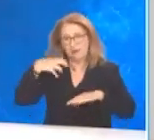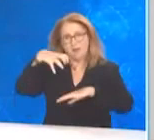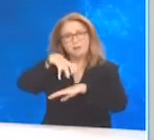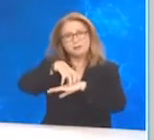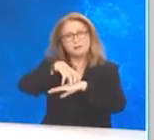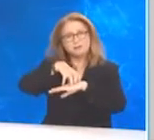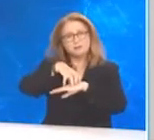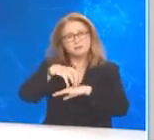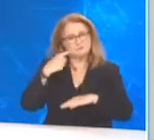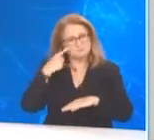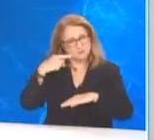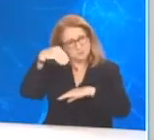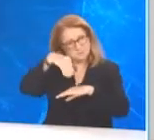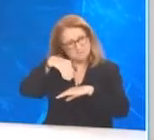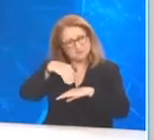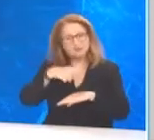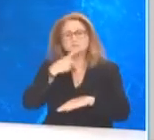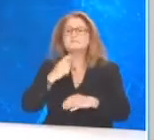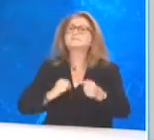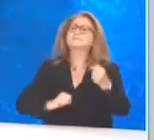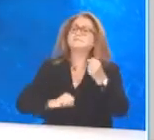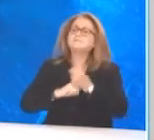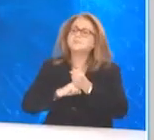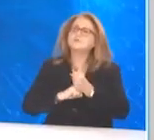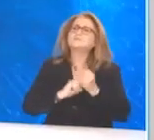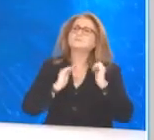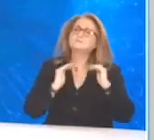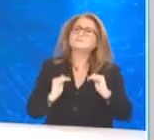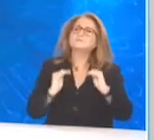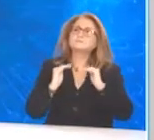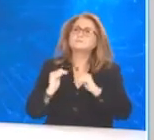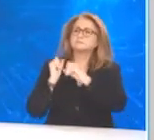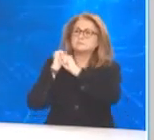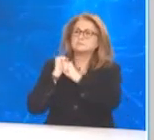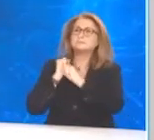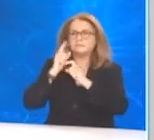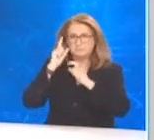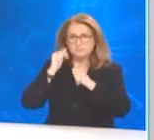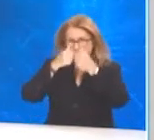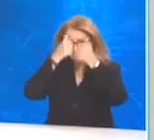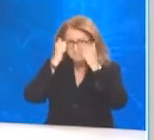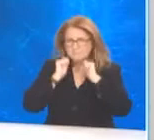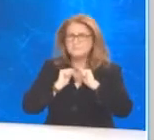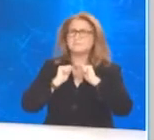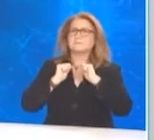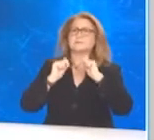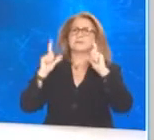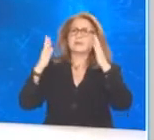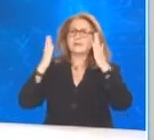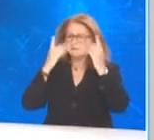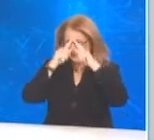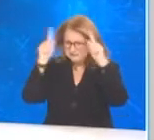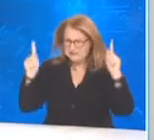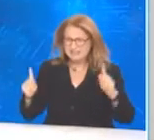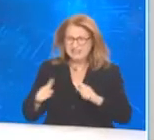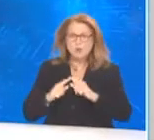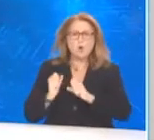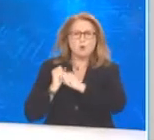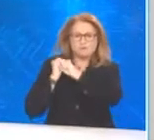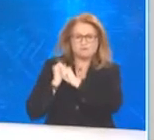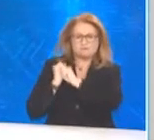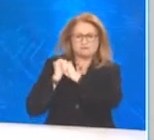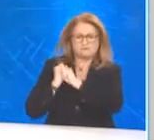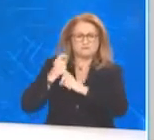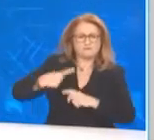Ελλάδος, η οποία υποστηρίζει ότι θα έπρεπε οι λιτανίες να πραγματοποιηθούν με μάσκες και με αποστάσεις, πώς